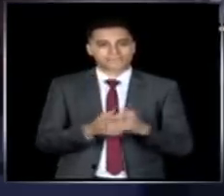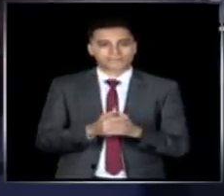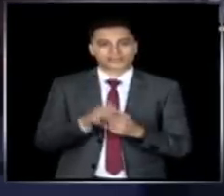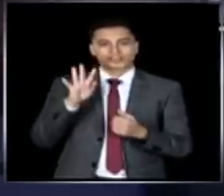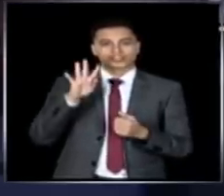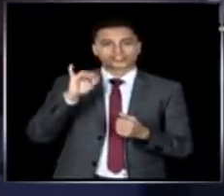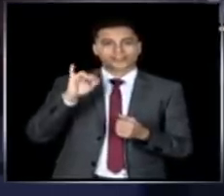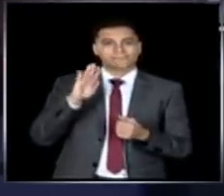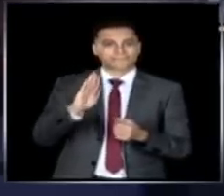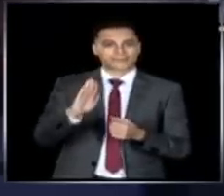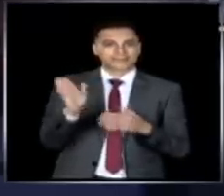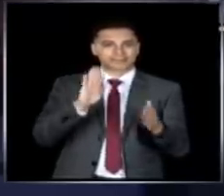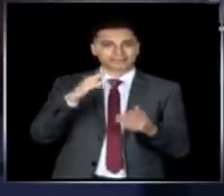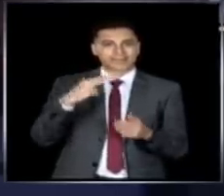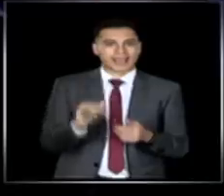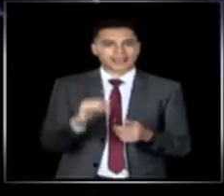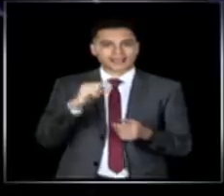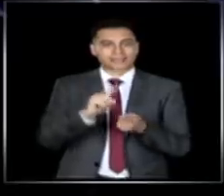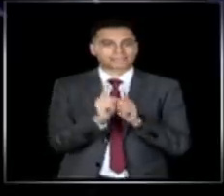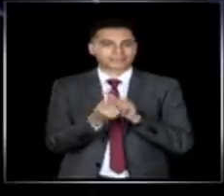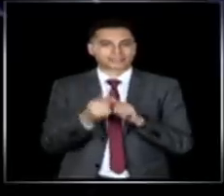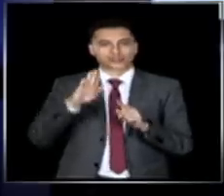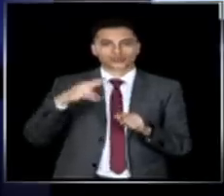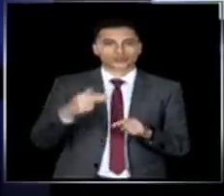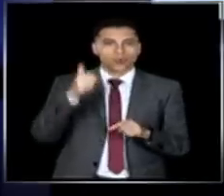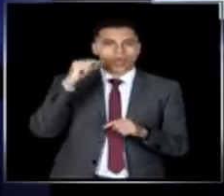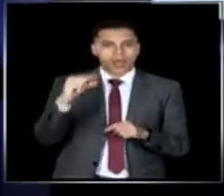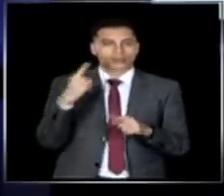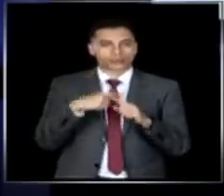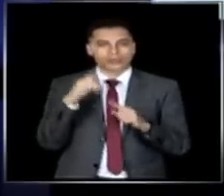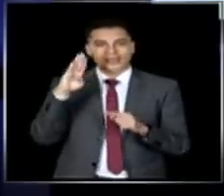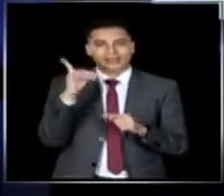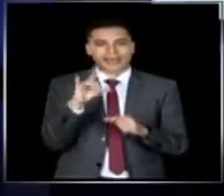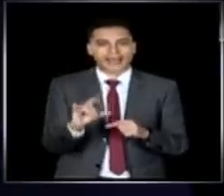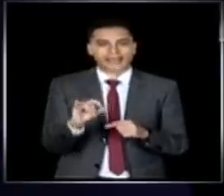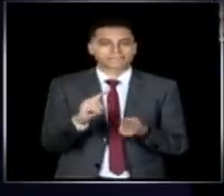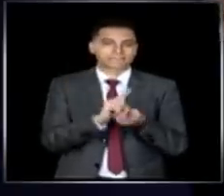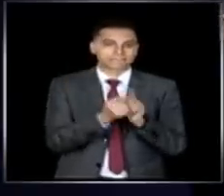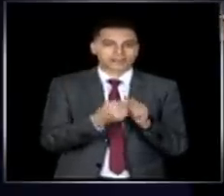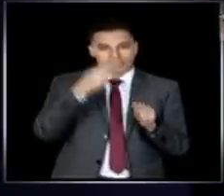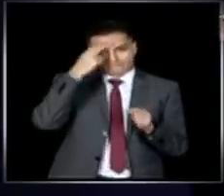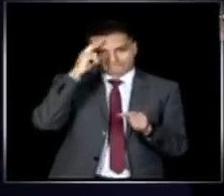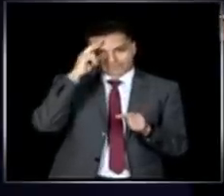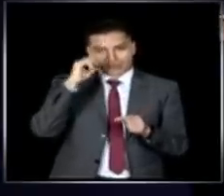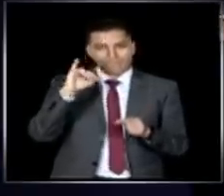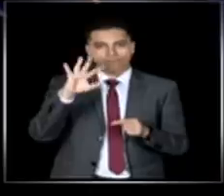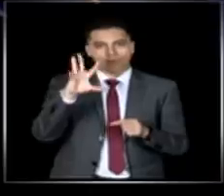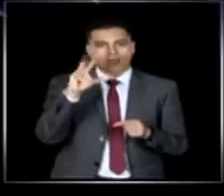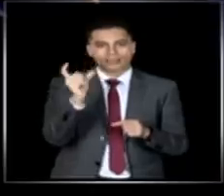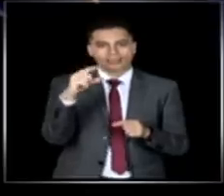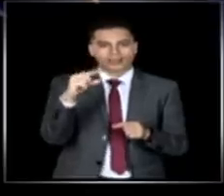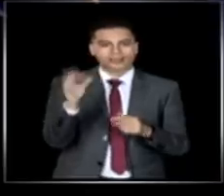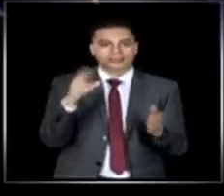شمس سعيد نزلت مكان سعاد رضا، وكريم احمد نزل مكان مهند